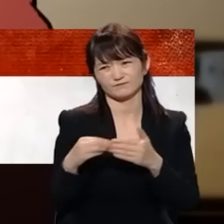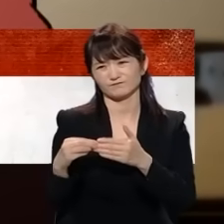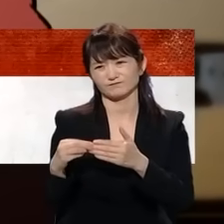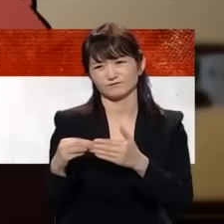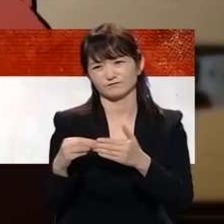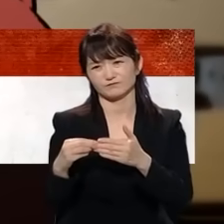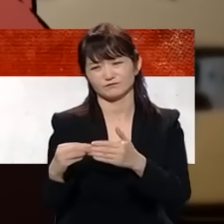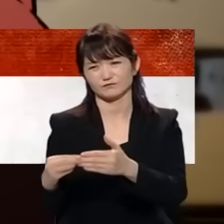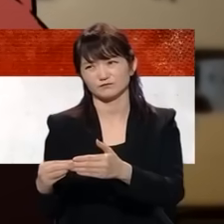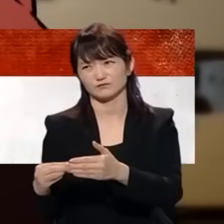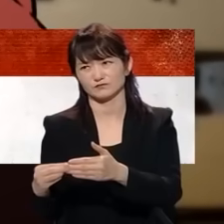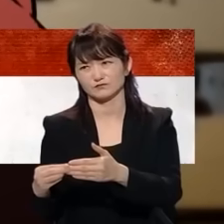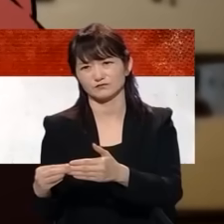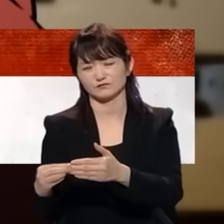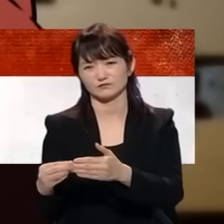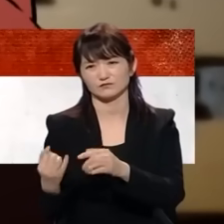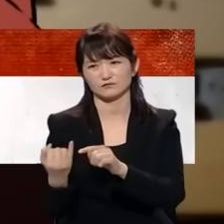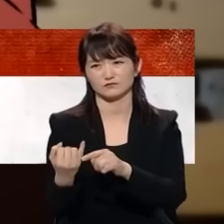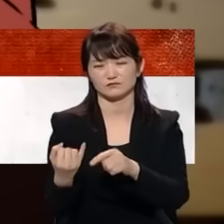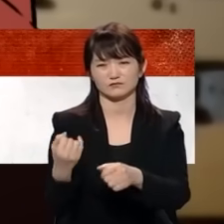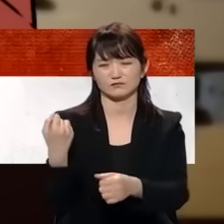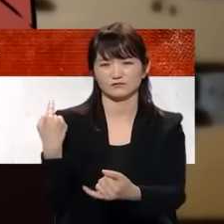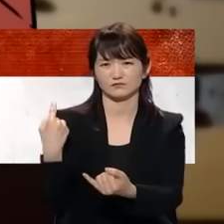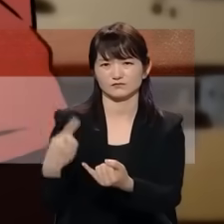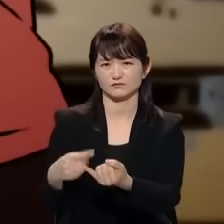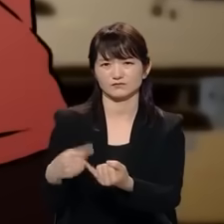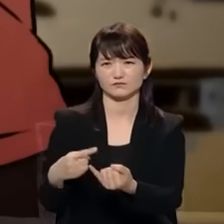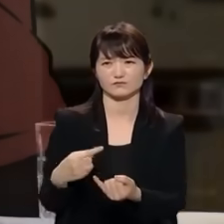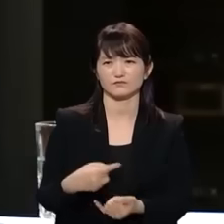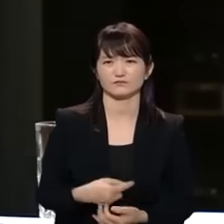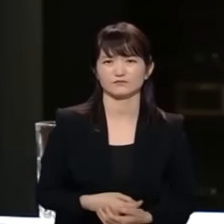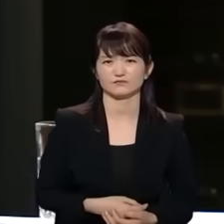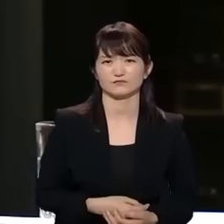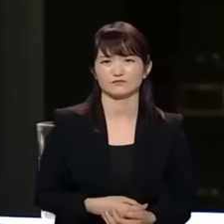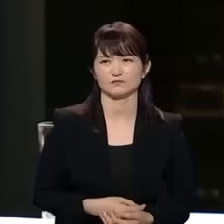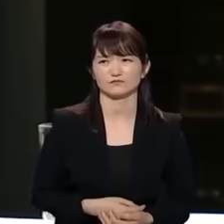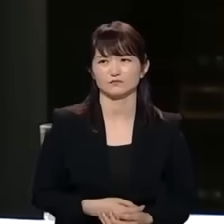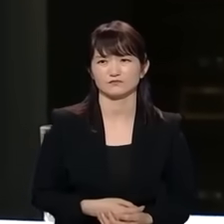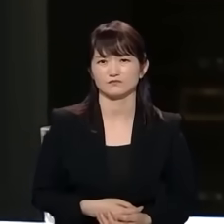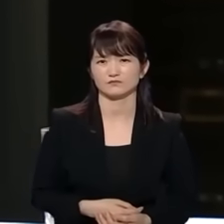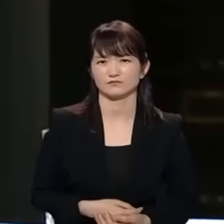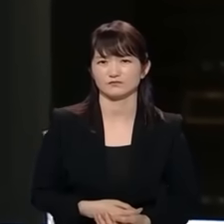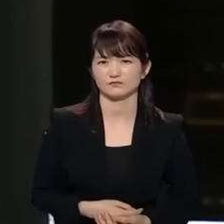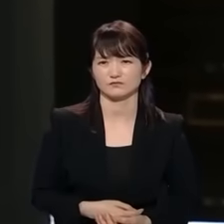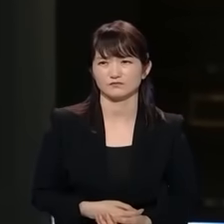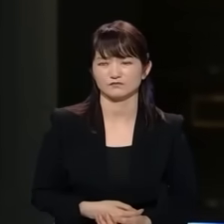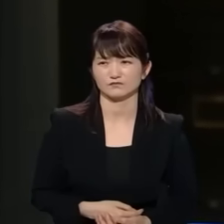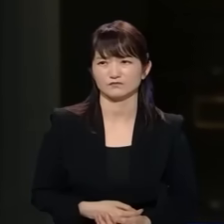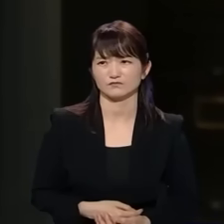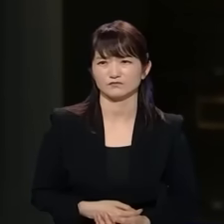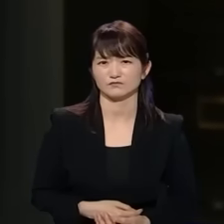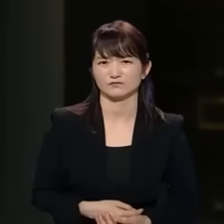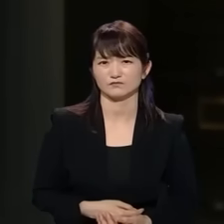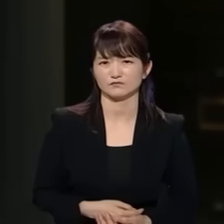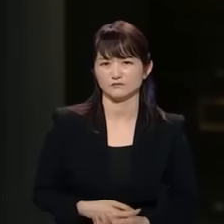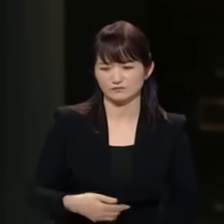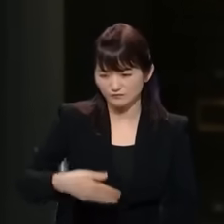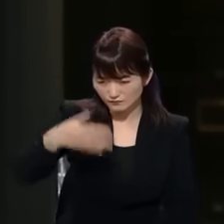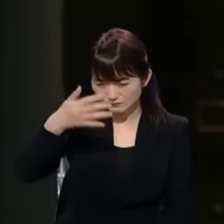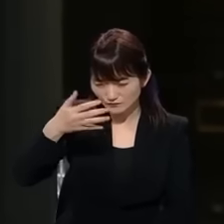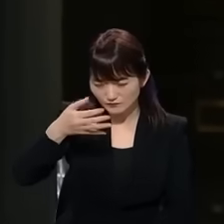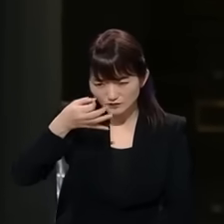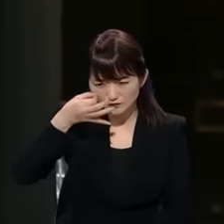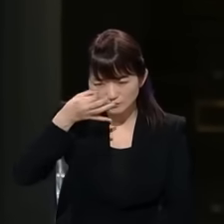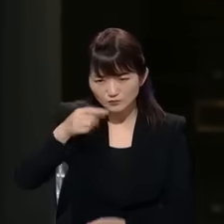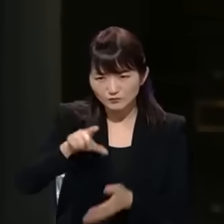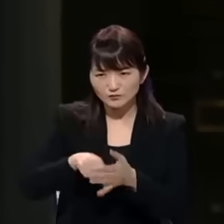나가면서 이제 또 욕을 한 것 같아요. 이게 영상이 나갈 때 박지훈 변호사님이 거의 막 진짜 막 엄청